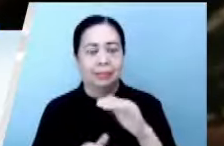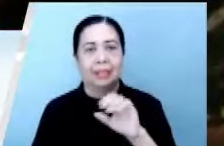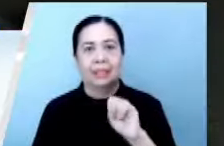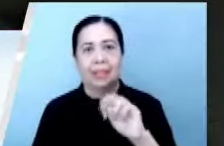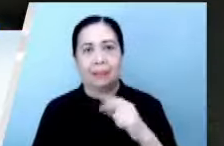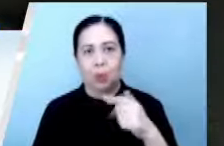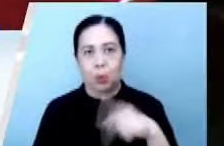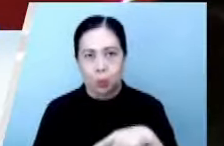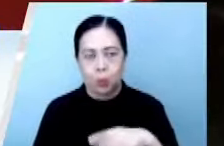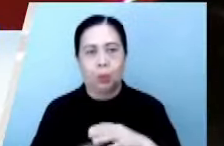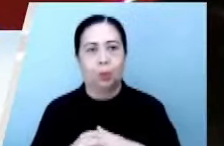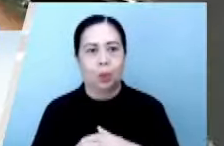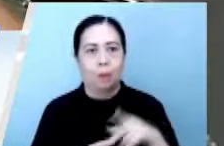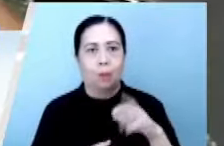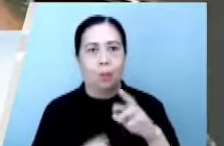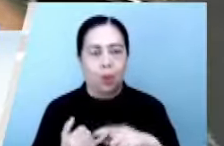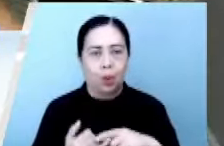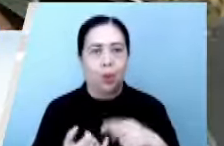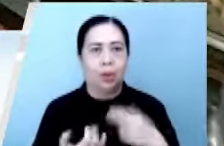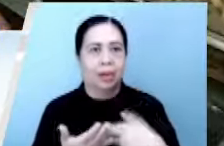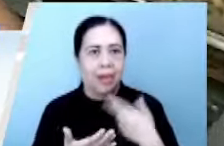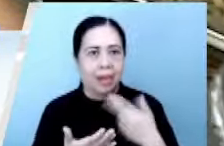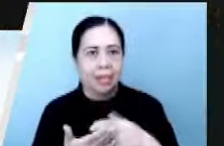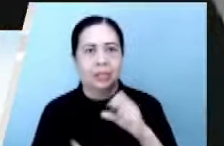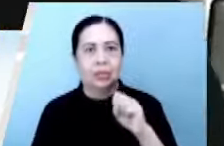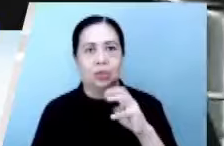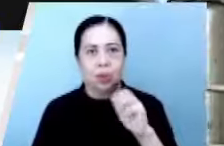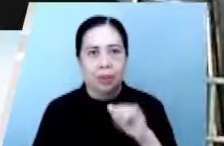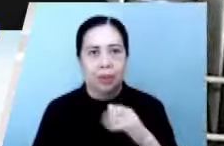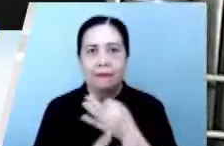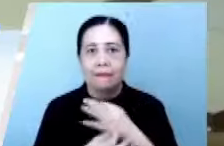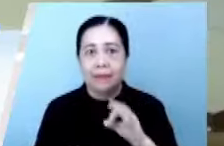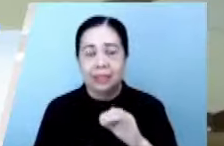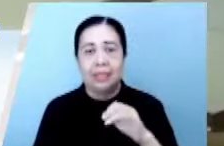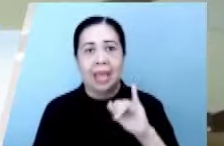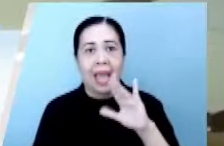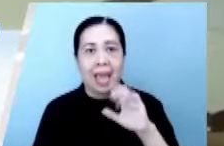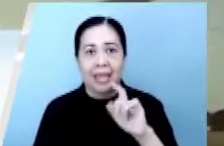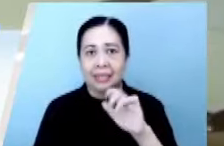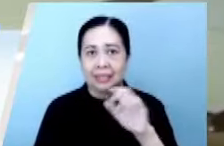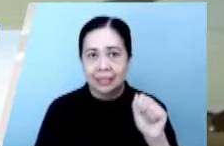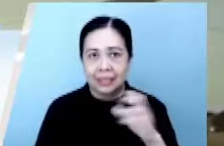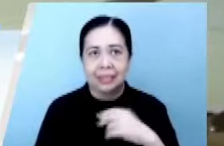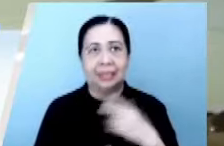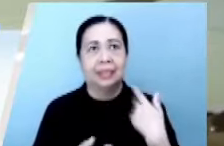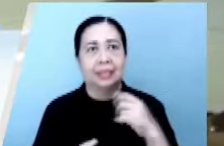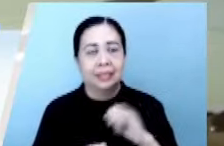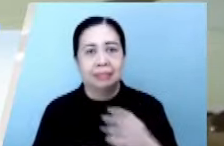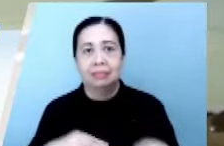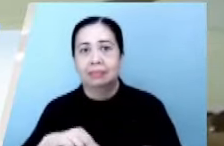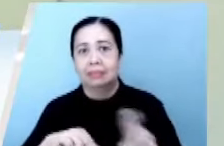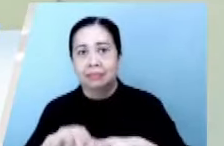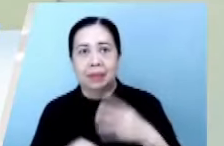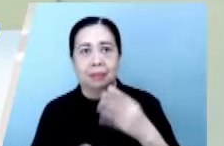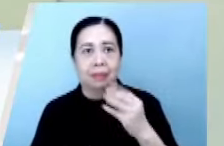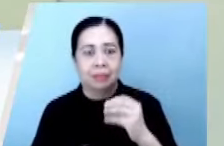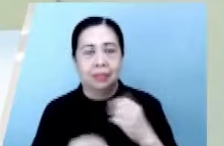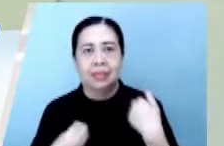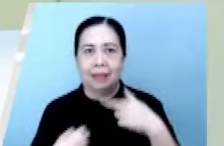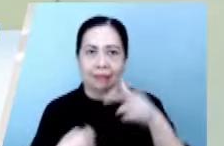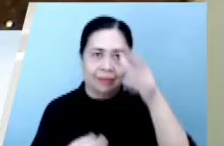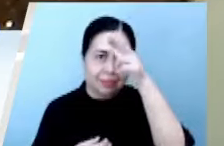side dish, rice, siomay at may libreng iced tea at ice cream pa. Magdagdag ng 50 pesos, only na rin ang chicken. And